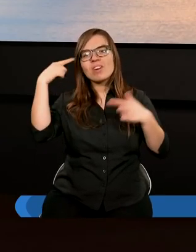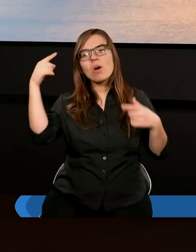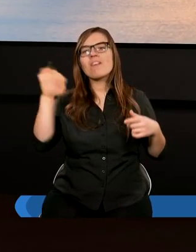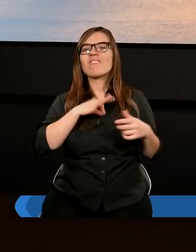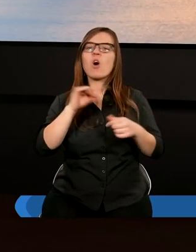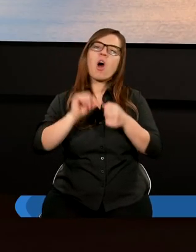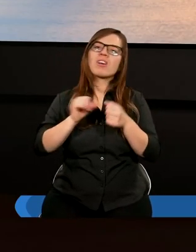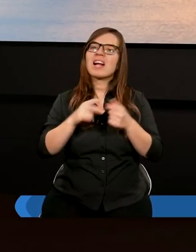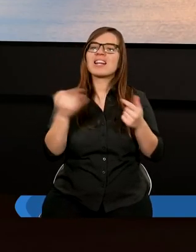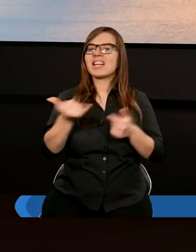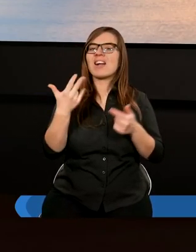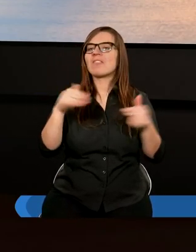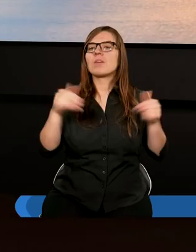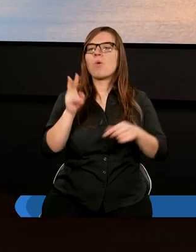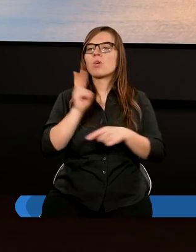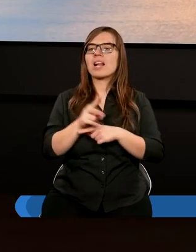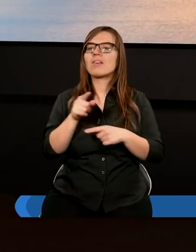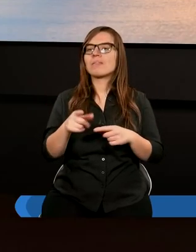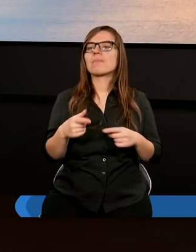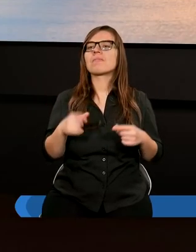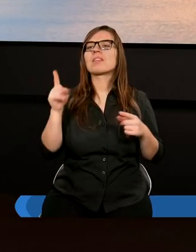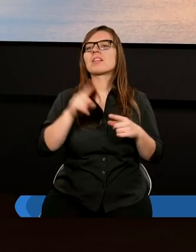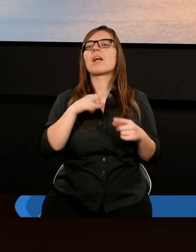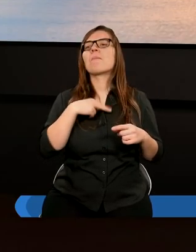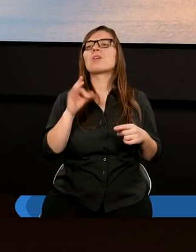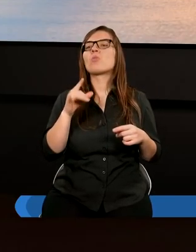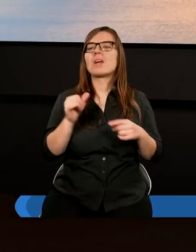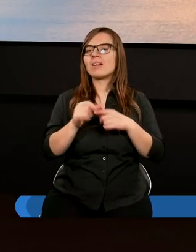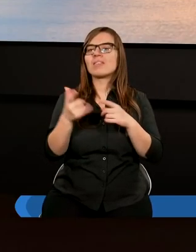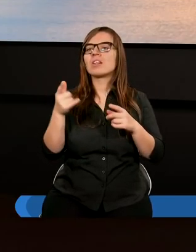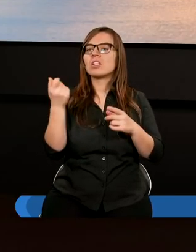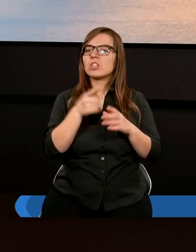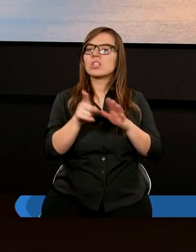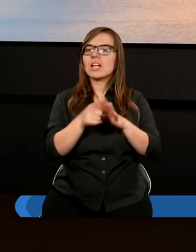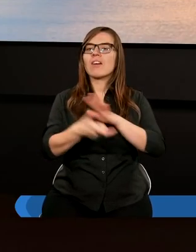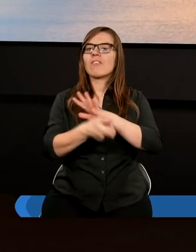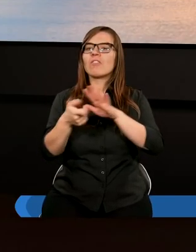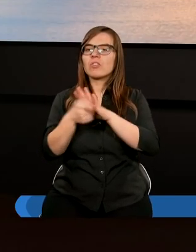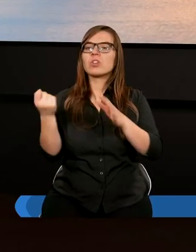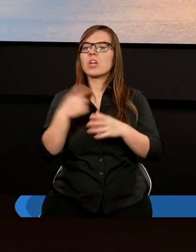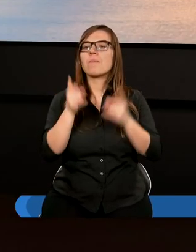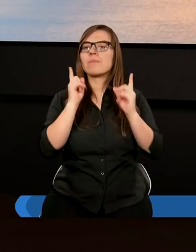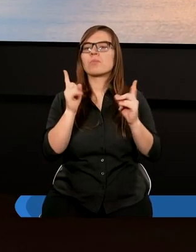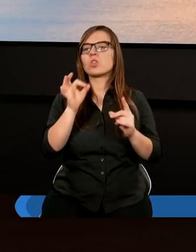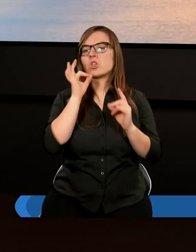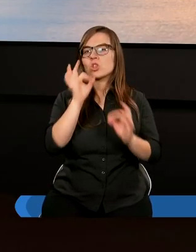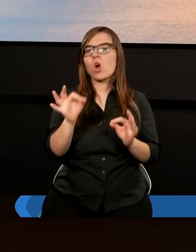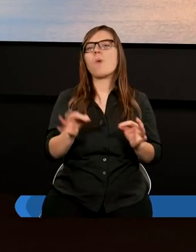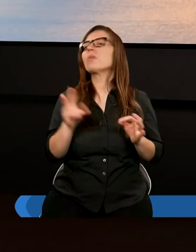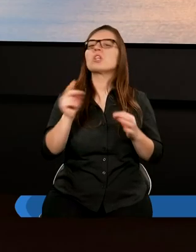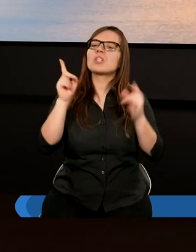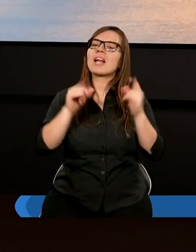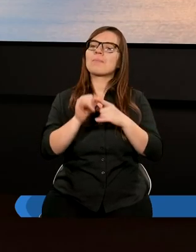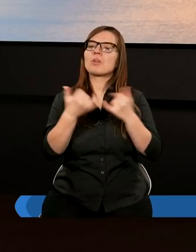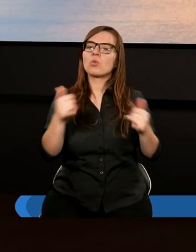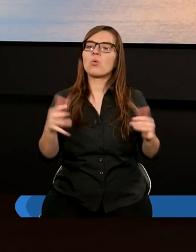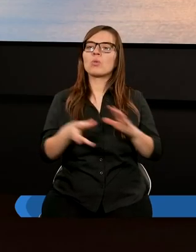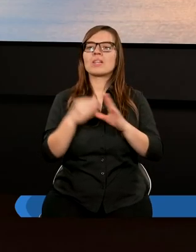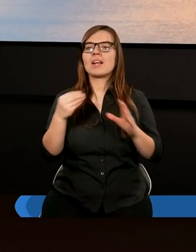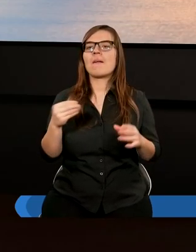swojej ocenia. Nie mówmy tylko, że jesteśmy subiektywni. Wyciągajmy z tego wniosek, że to naprawdę może być różnie. Ale